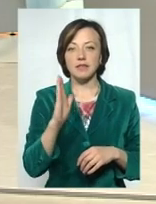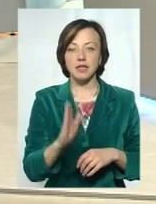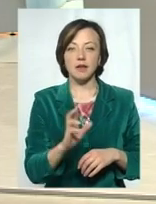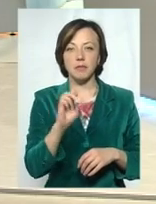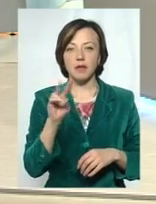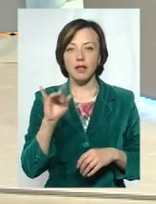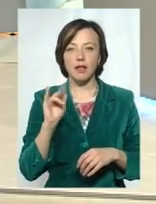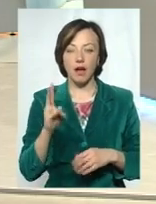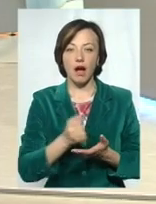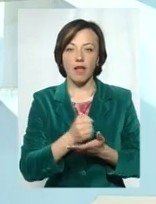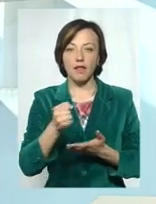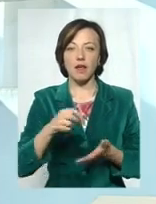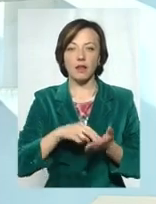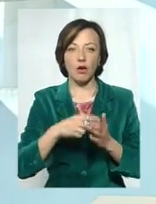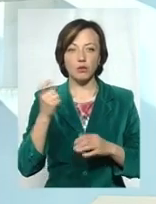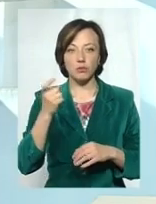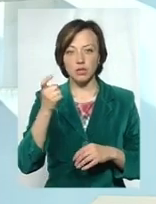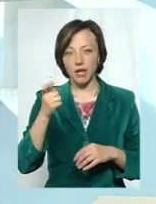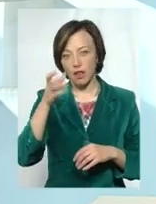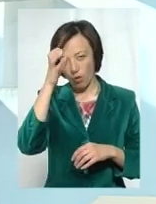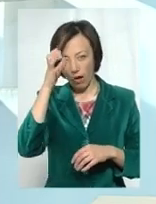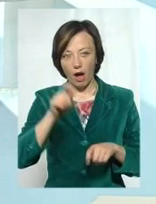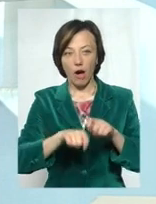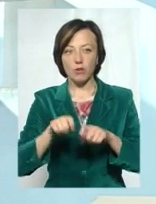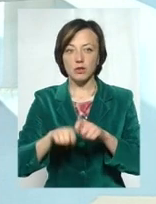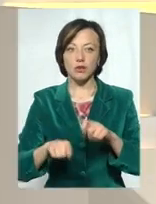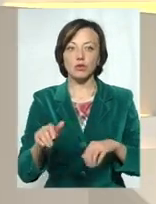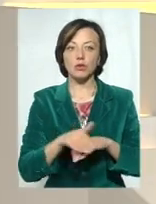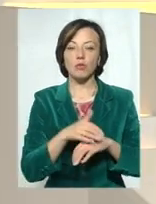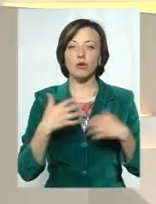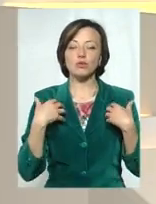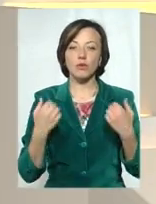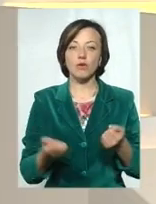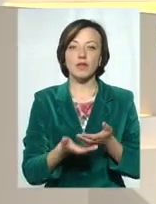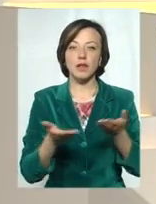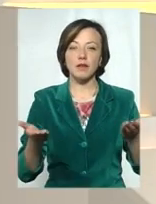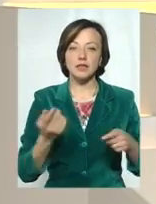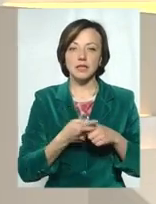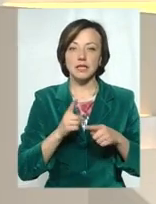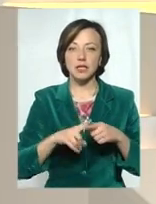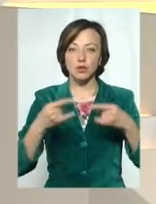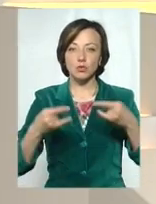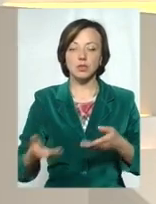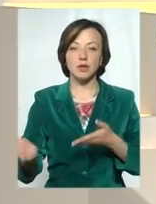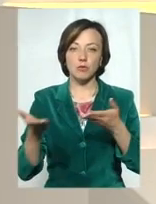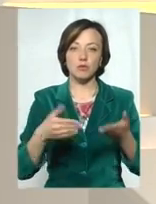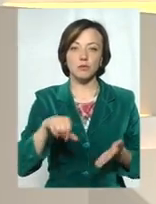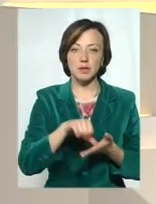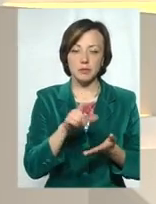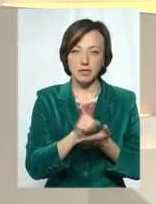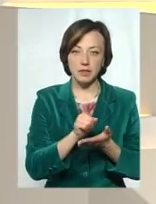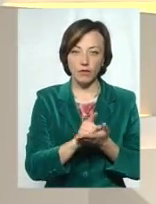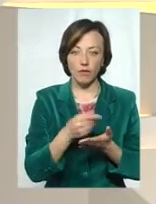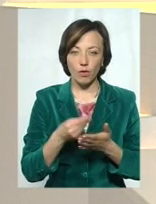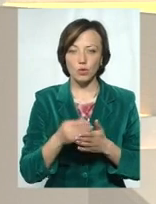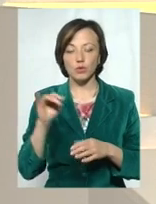кандидат економічних наук, аудитор. Доброго здоров'я, шановні гості. Глядачам скажу, що до цієї студії ми запрошували і представників пенсійного